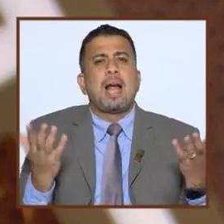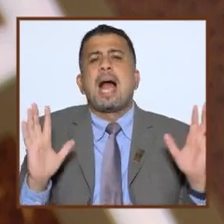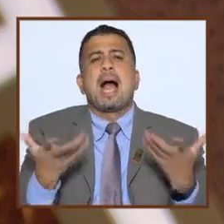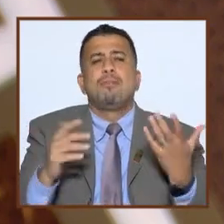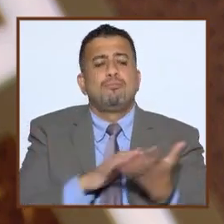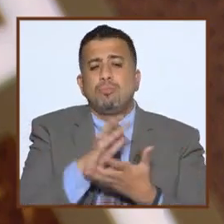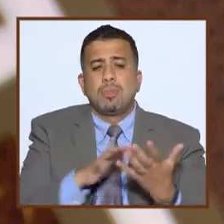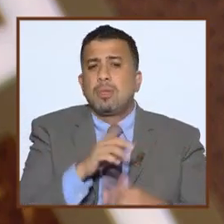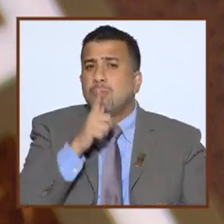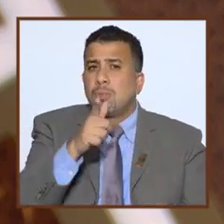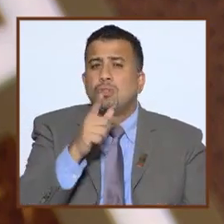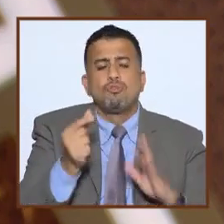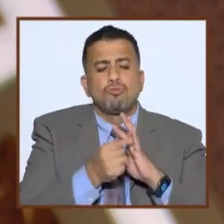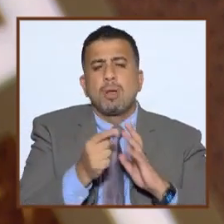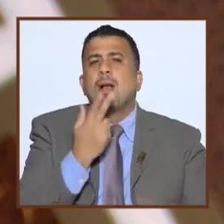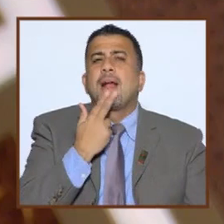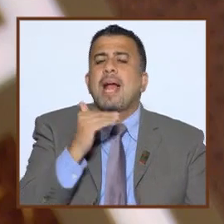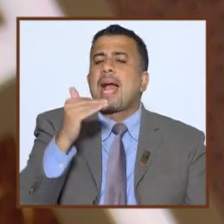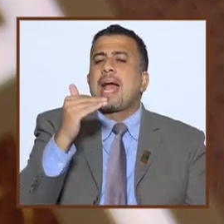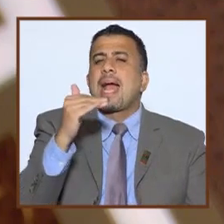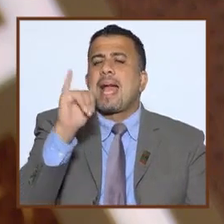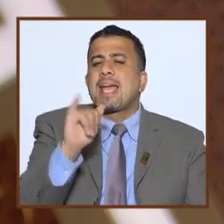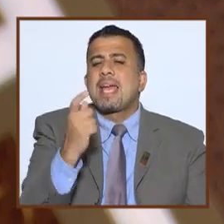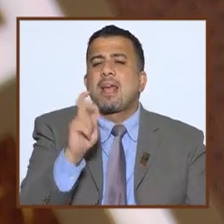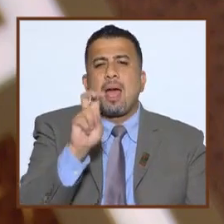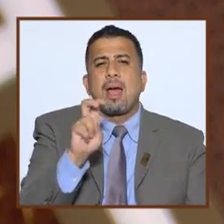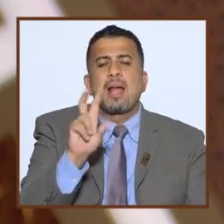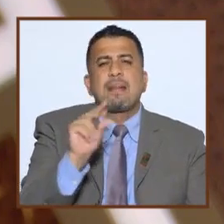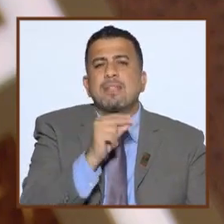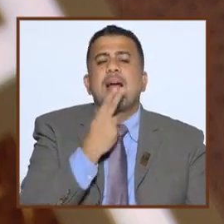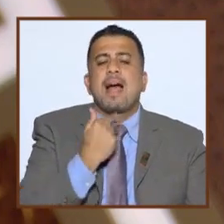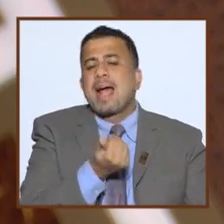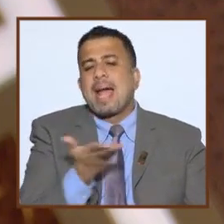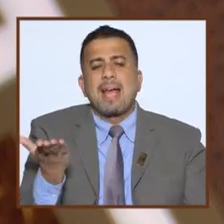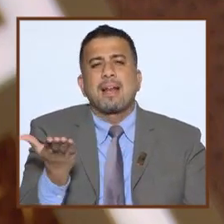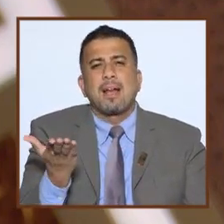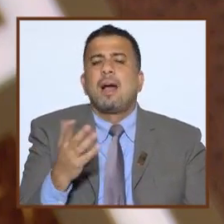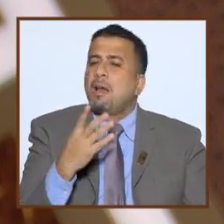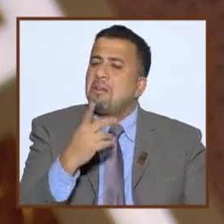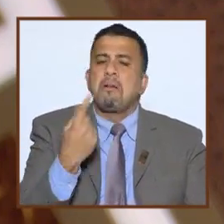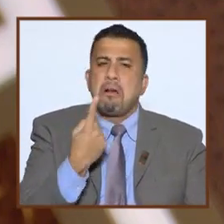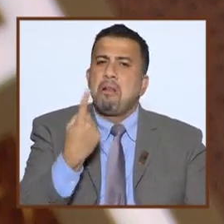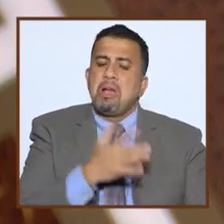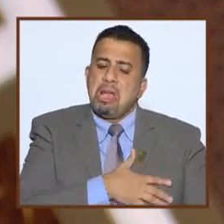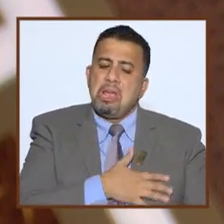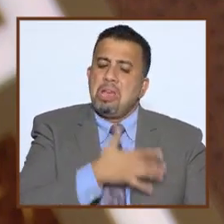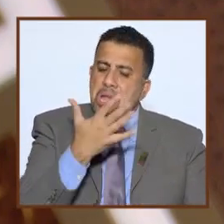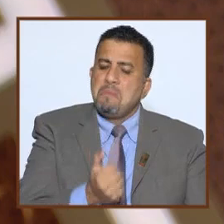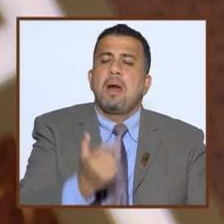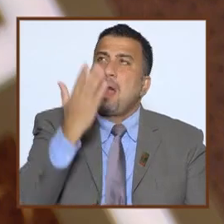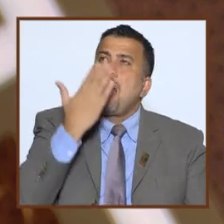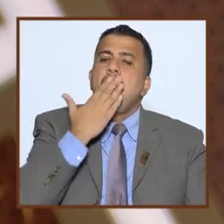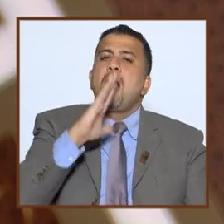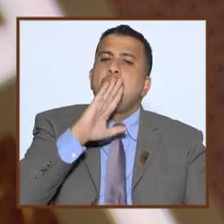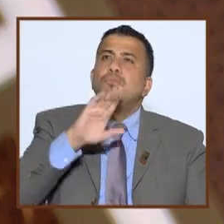شيء وقلت انت ولا زوجك خيره هذه كلمه طيبه هذه كلمه تدل على الايمان بالله وعلى